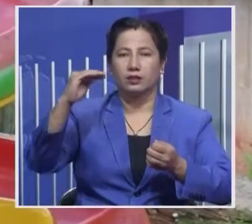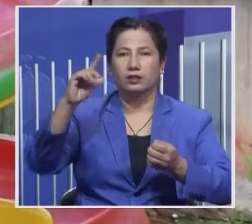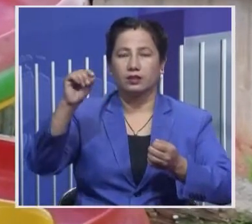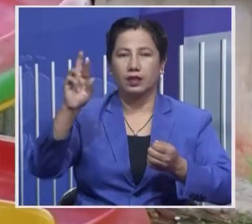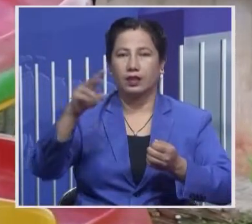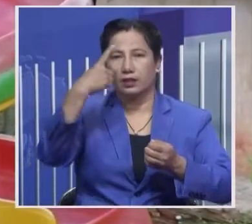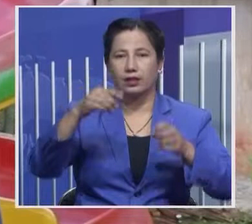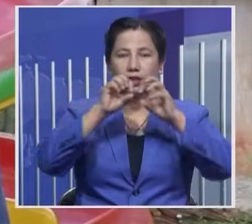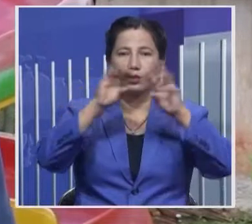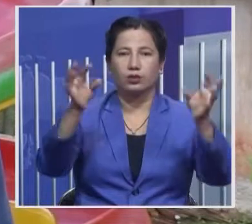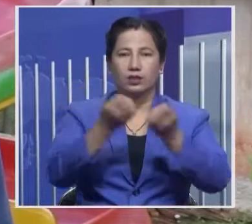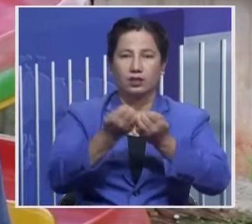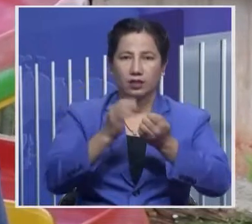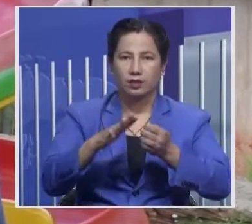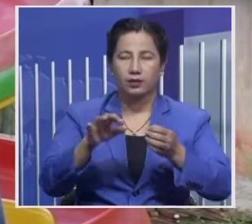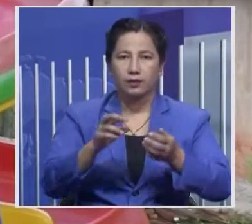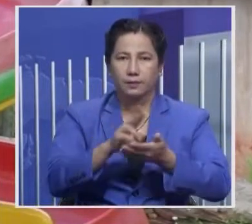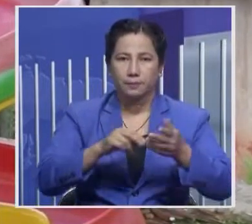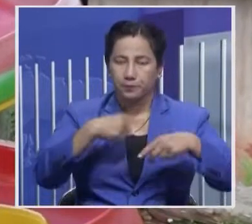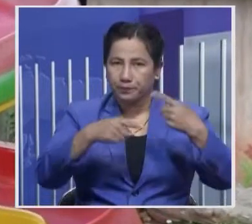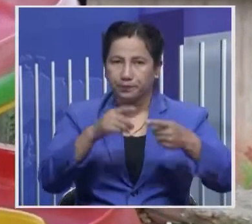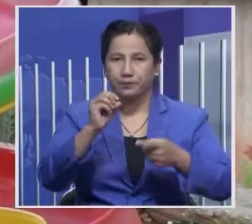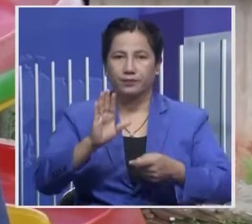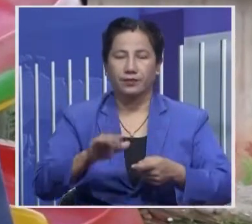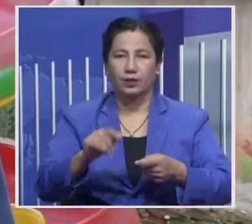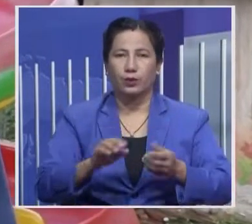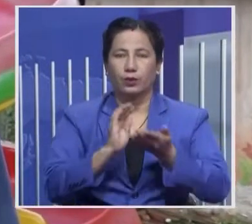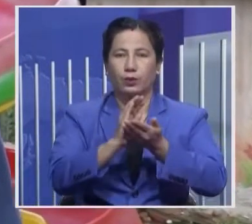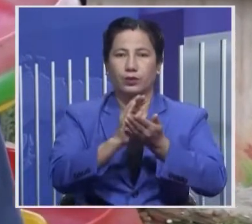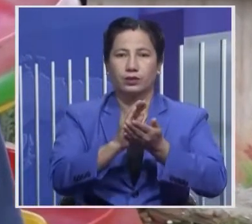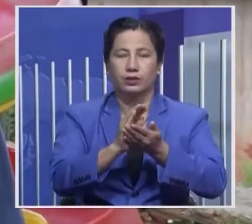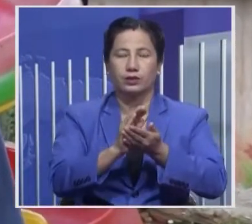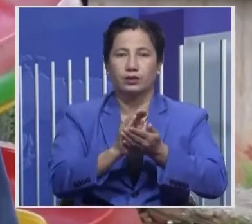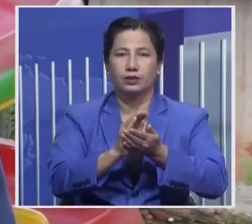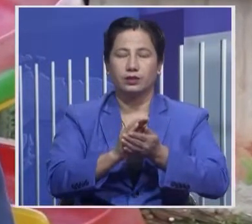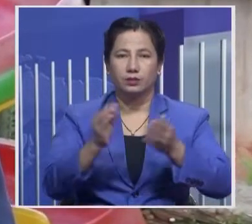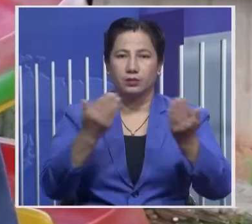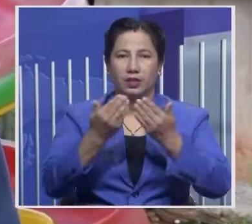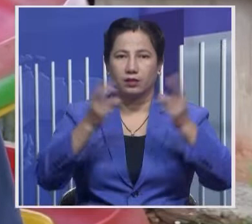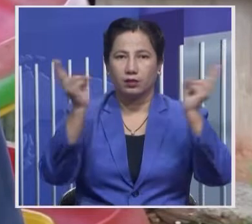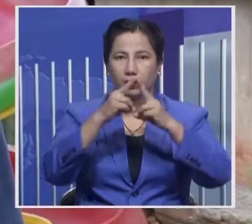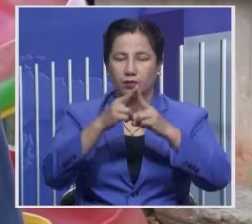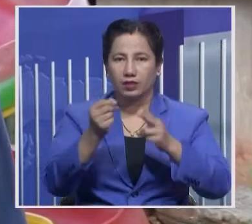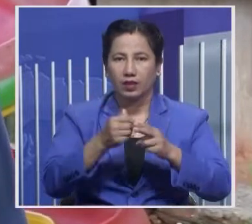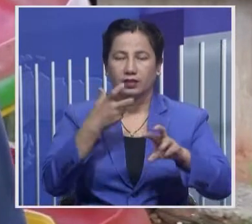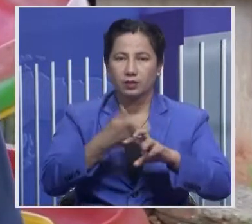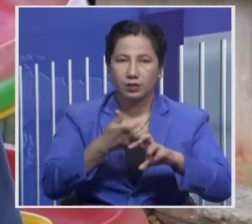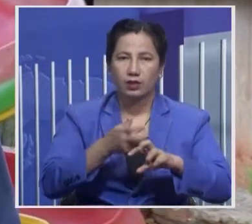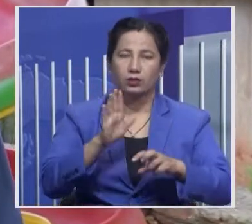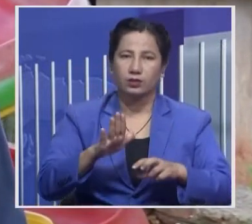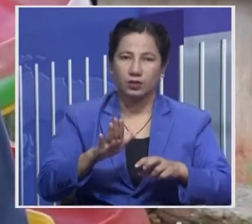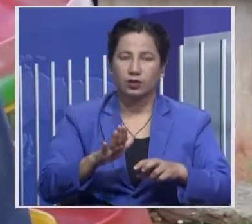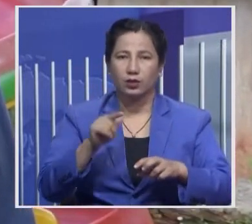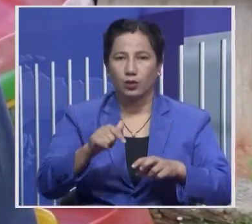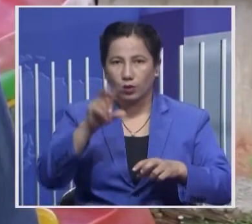र आगामी दिनमा पनि इन्डिकेट सूचकहरूलाई चाहिँ हामी निरन्तरता दिनेछौँ। यो सँगसँगै विद्यालयको भौतिक पक्ष र आर्थिक पक्षमा साह्रै नै कठिनाइ छ, दयनीय अवस्था